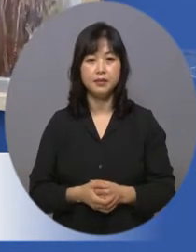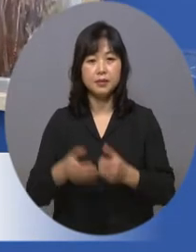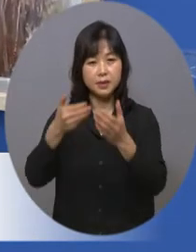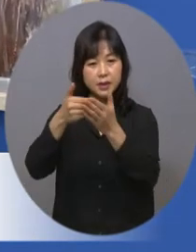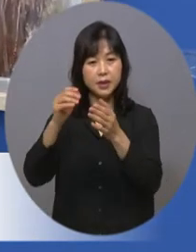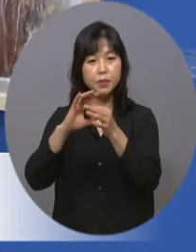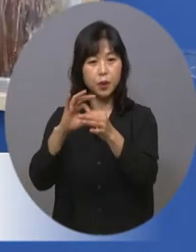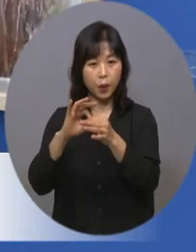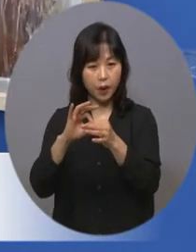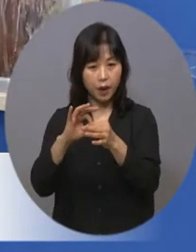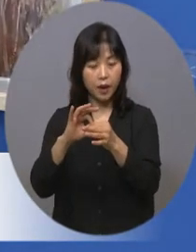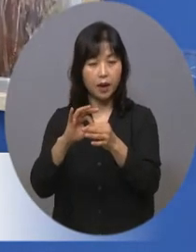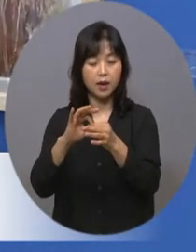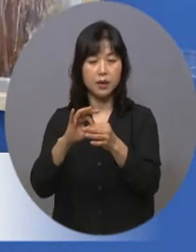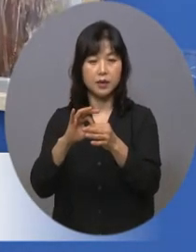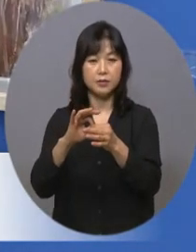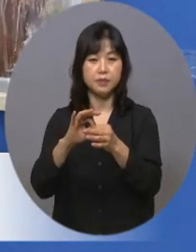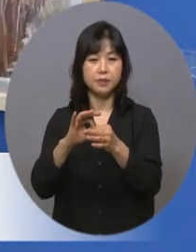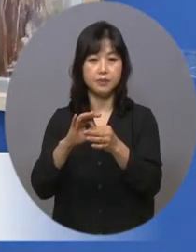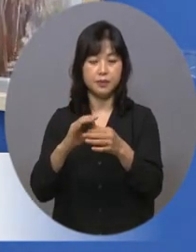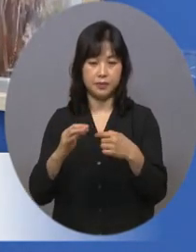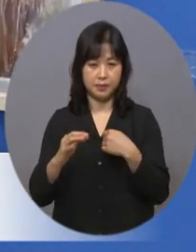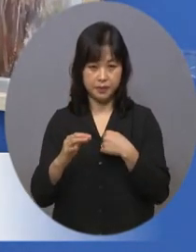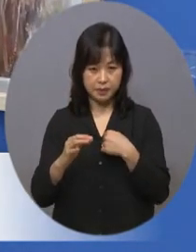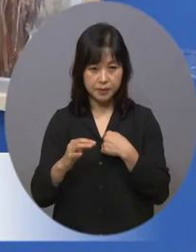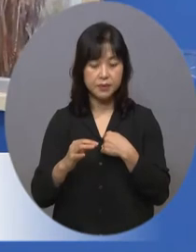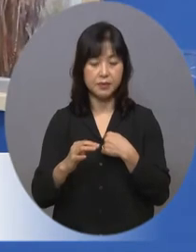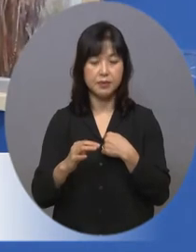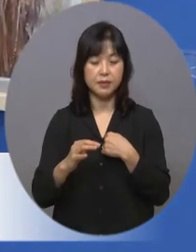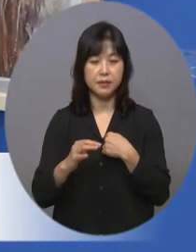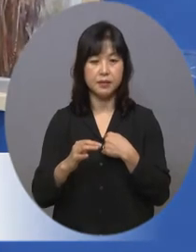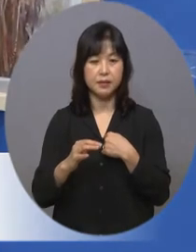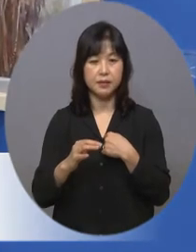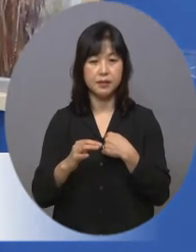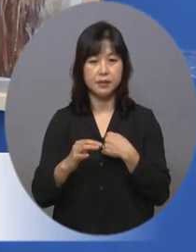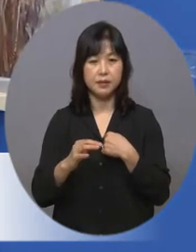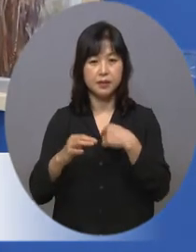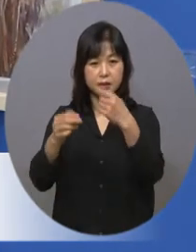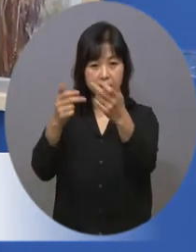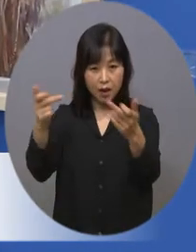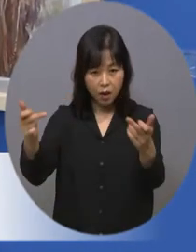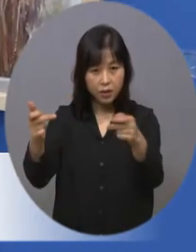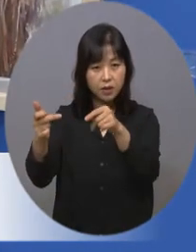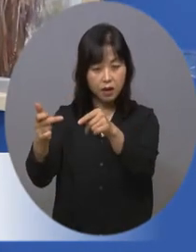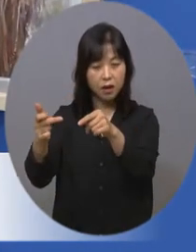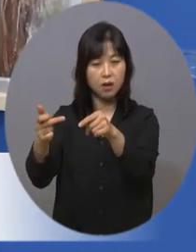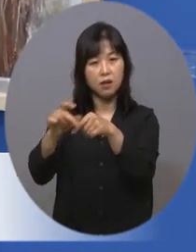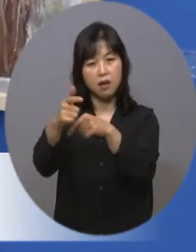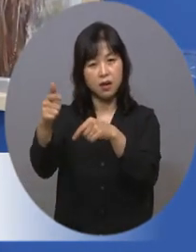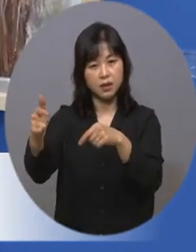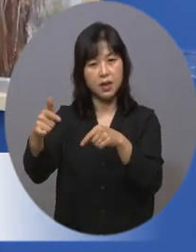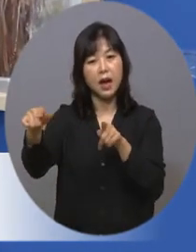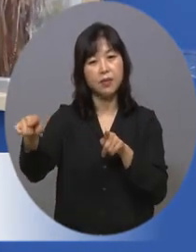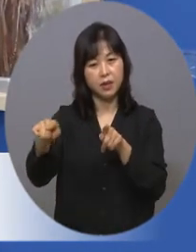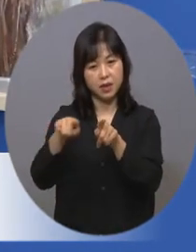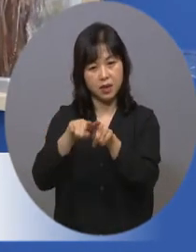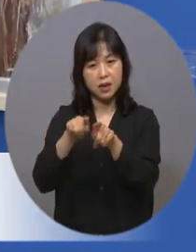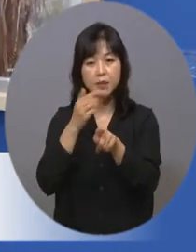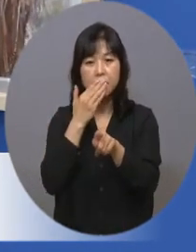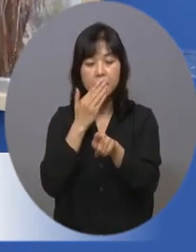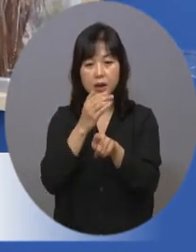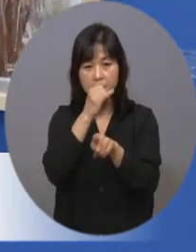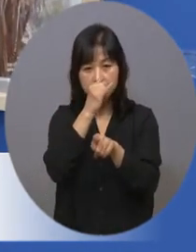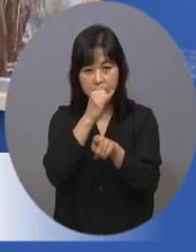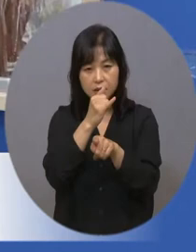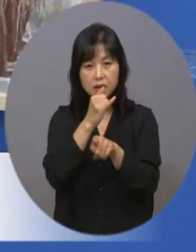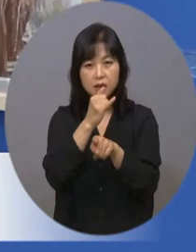그림을 통해서 또 저라는 그 심은경이를 통해서 그 자연과 함께할 수 있는 그 우리 가까운 곳에